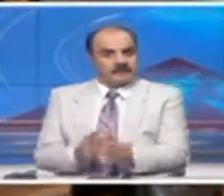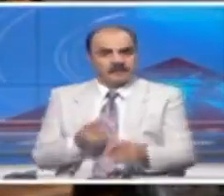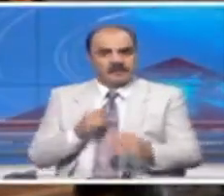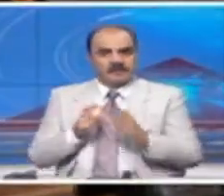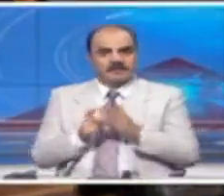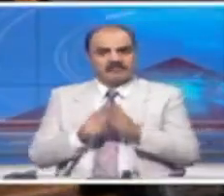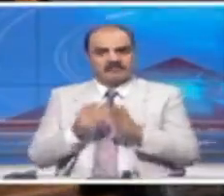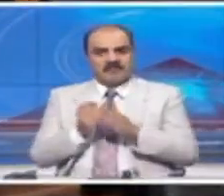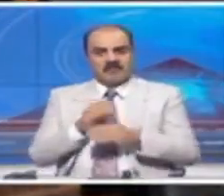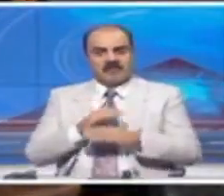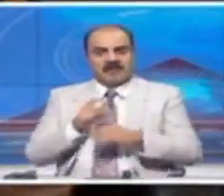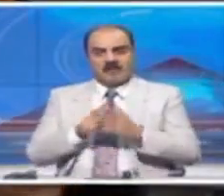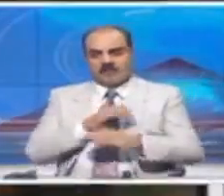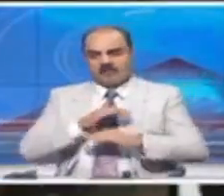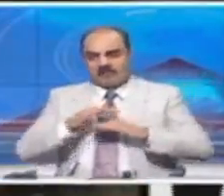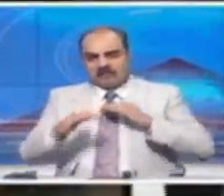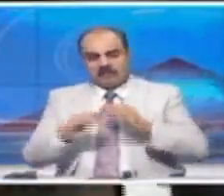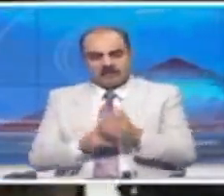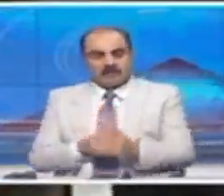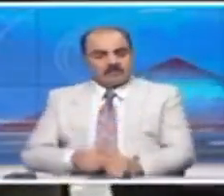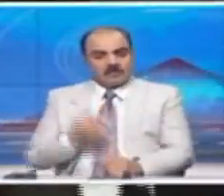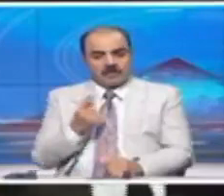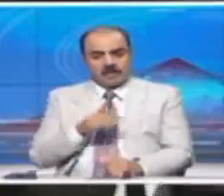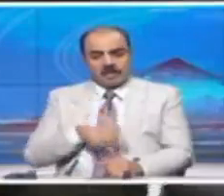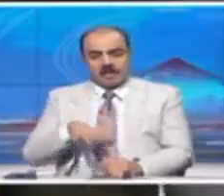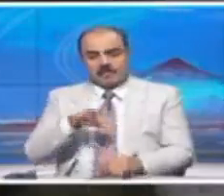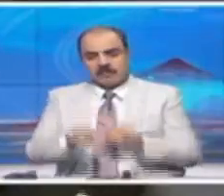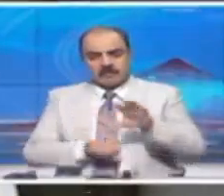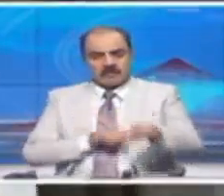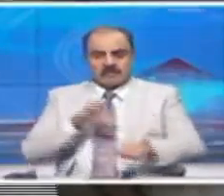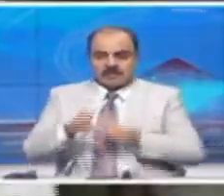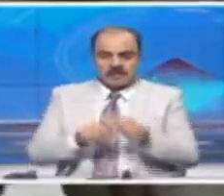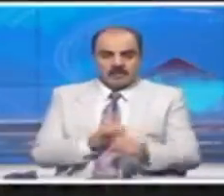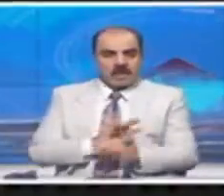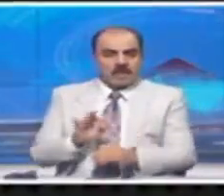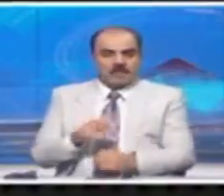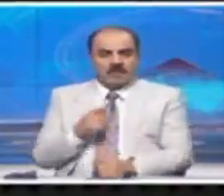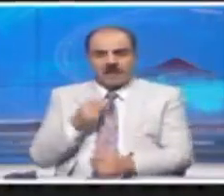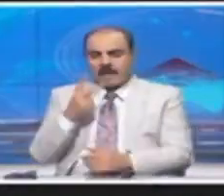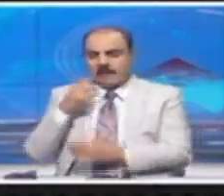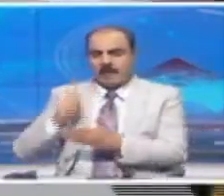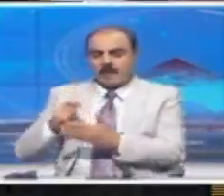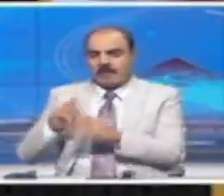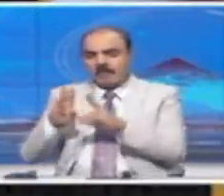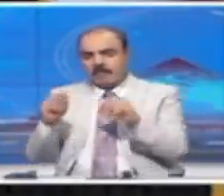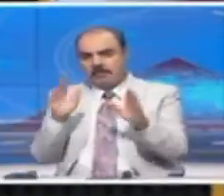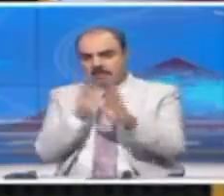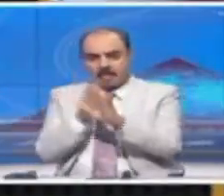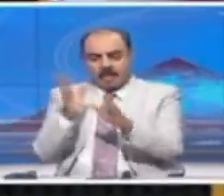وترسيخا لمبدأ سيادة القانون، نجحت أجهزة وزارة الداخلية في مجال تنفيذ الأحكام في